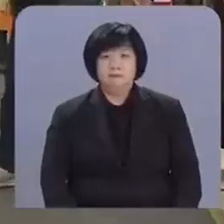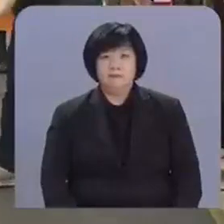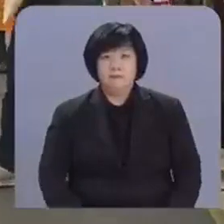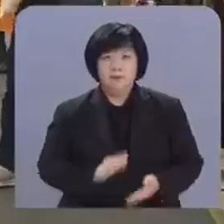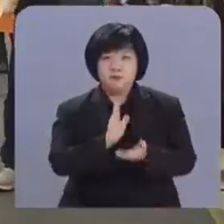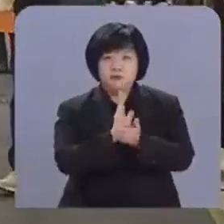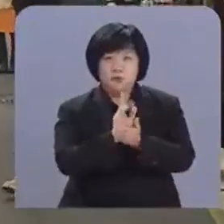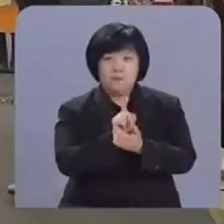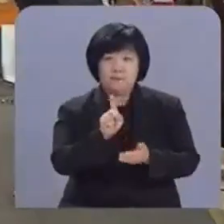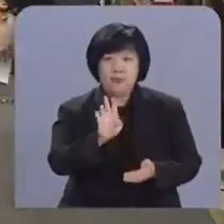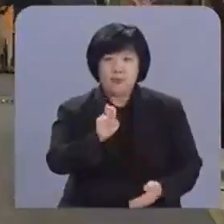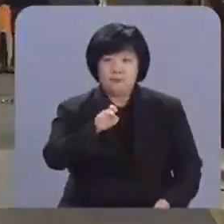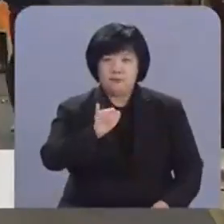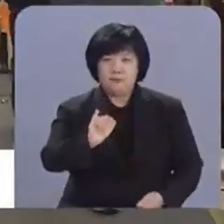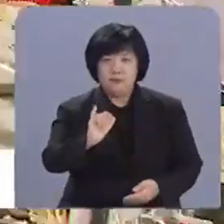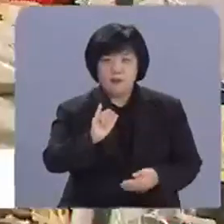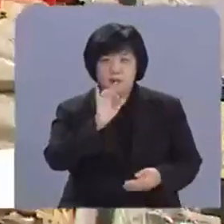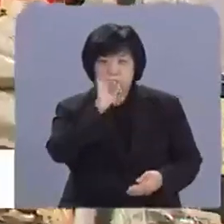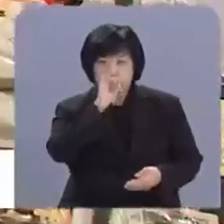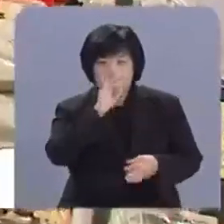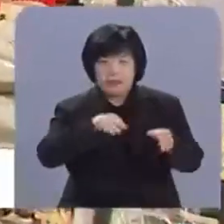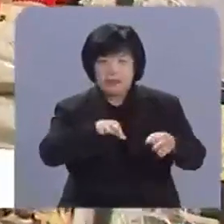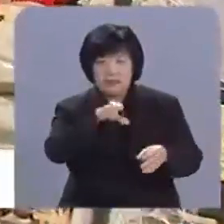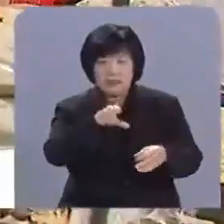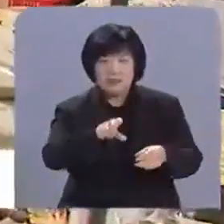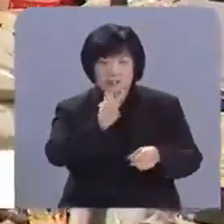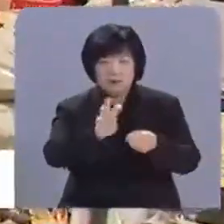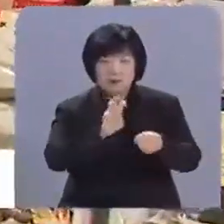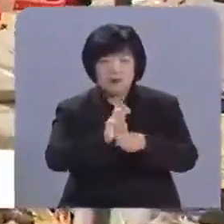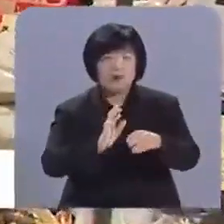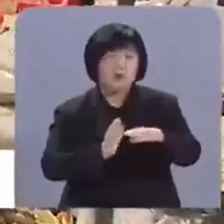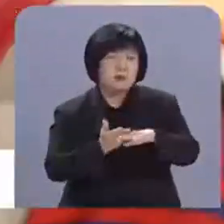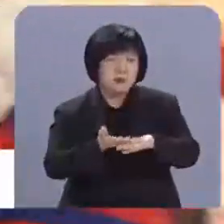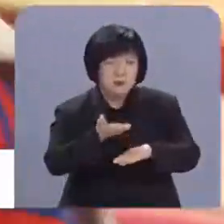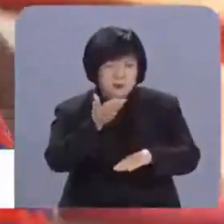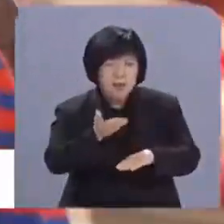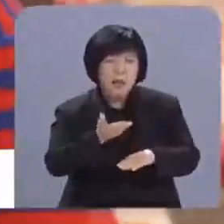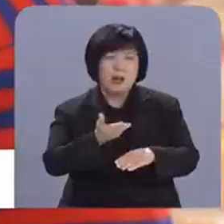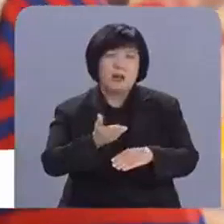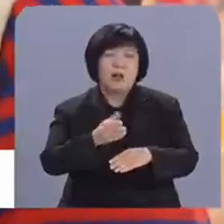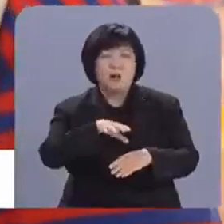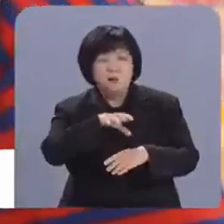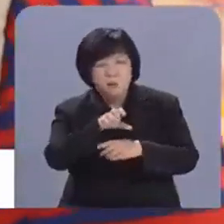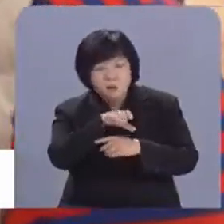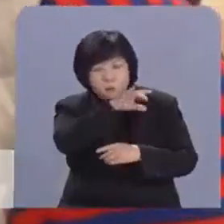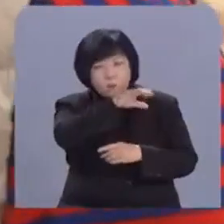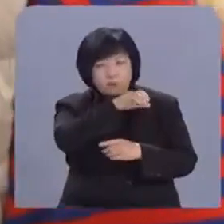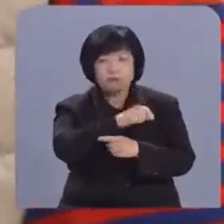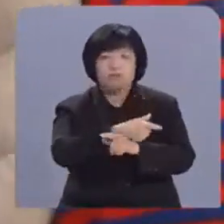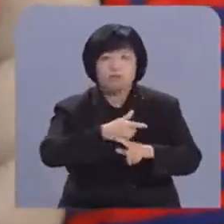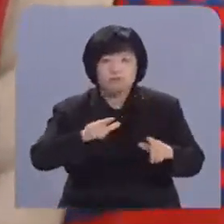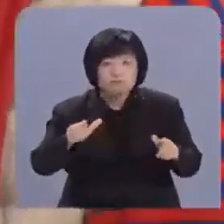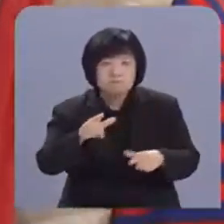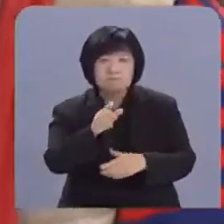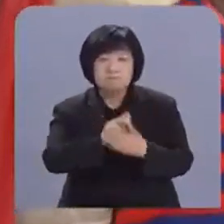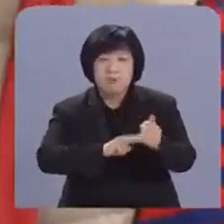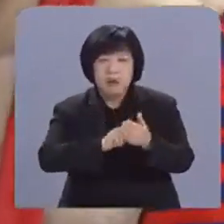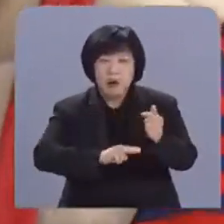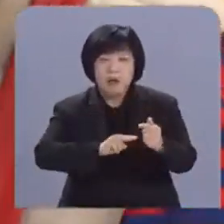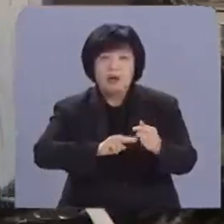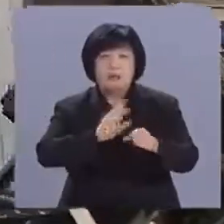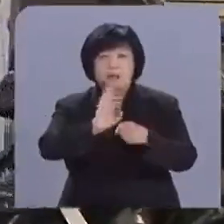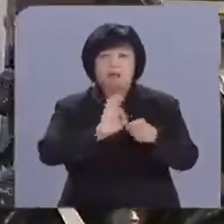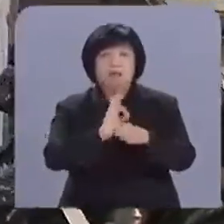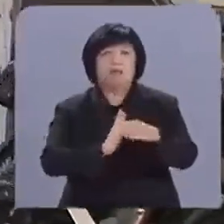수영구 망미중앙시장에서 30년 넘게 건어물점을 해온 임순례 사장. 10년 전부터 직원 없이 혼자 일하고